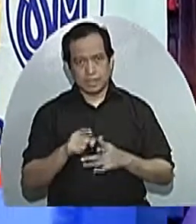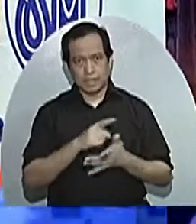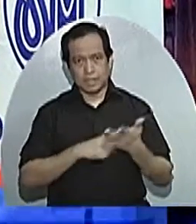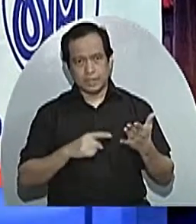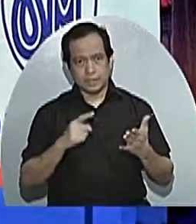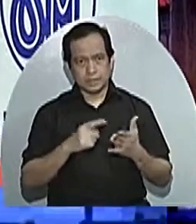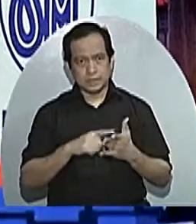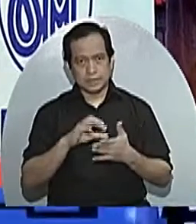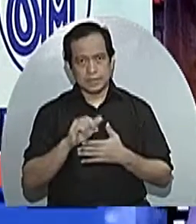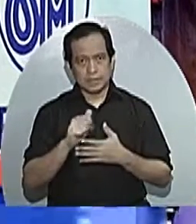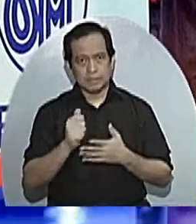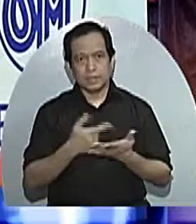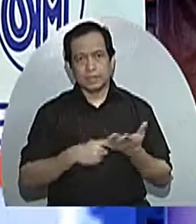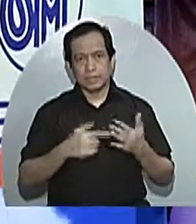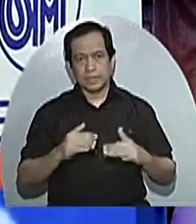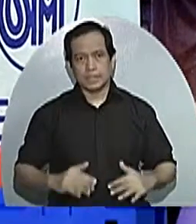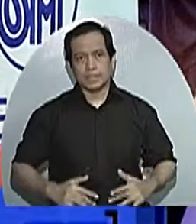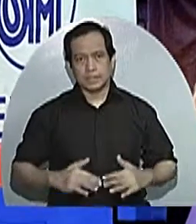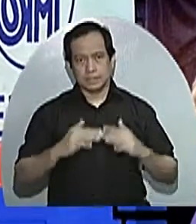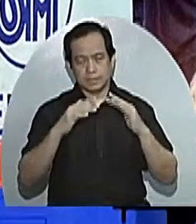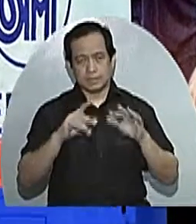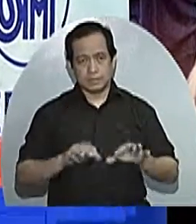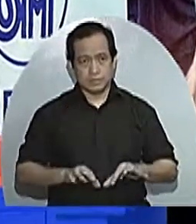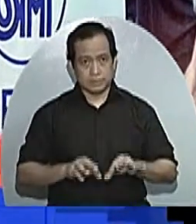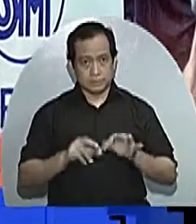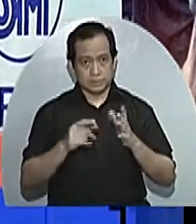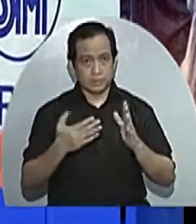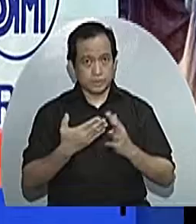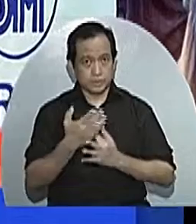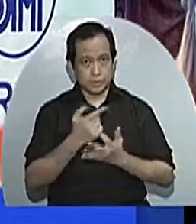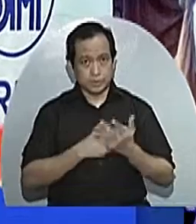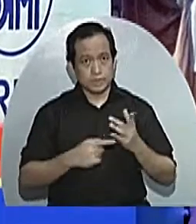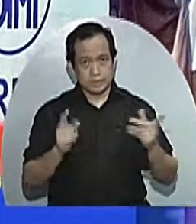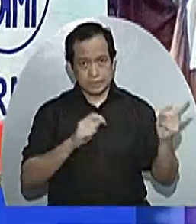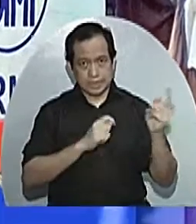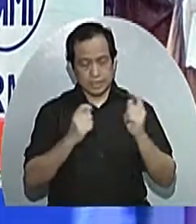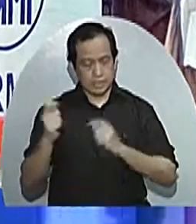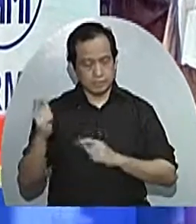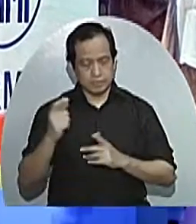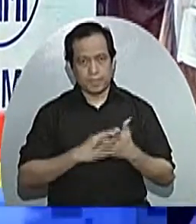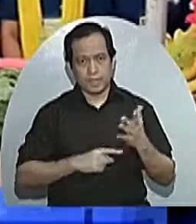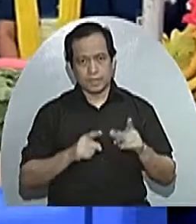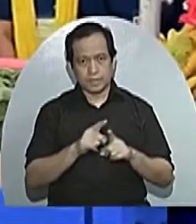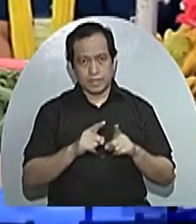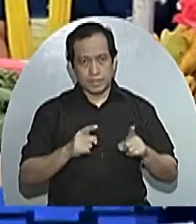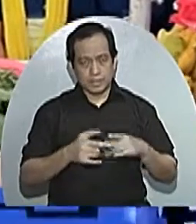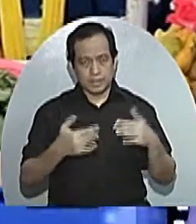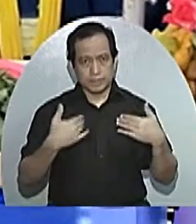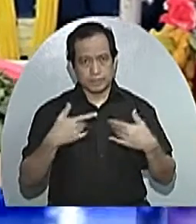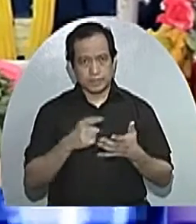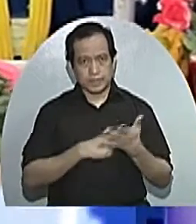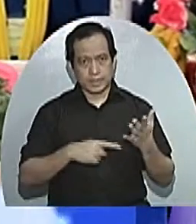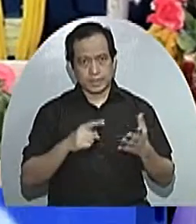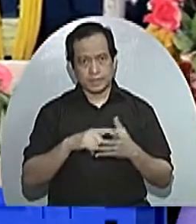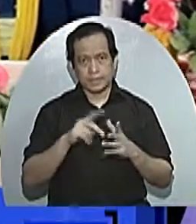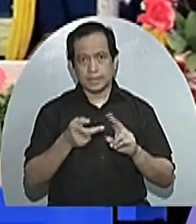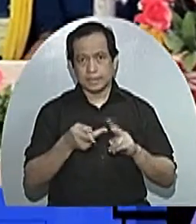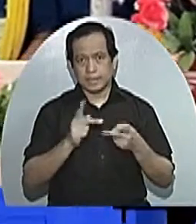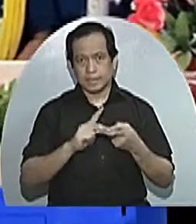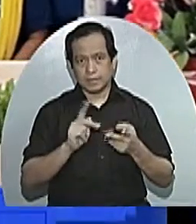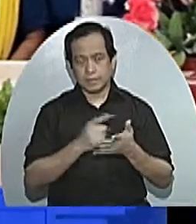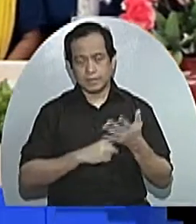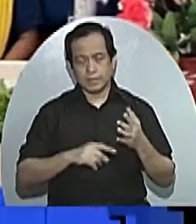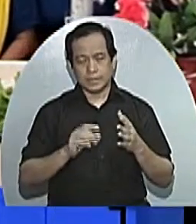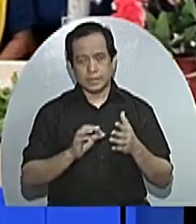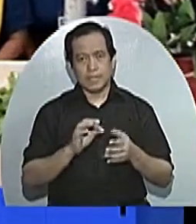na rin ang mga kalamidad tulad ng mataas na pagbaha bunsod ng malalakas na bagyo. Nariyan din ang kanilang